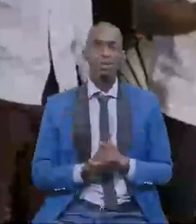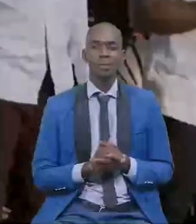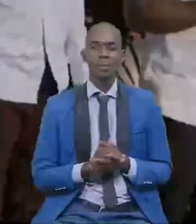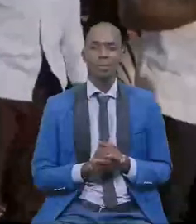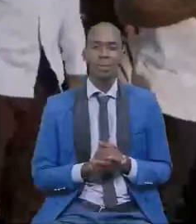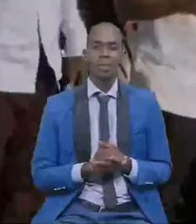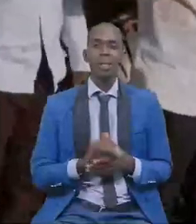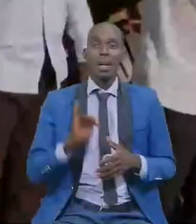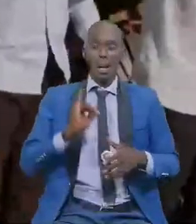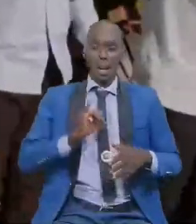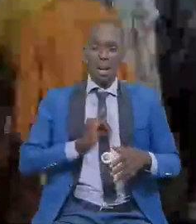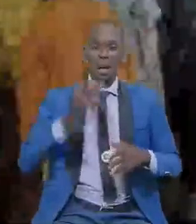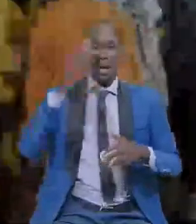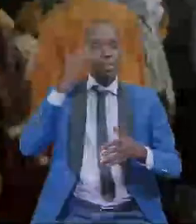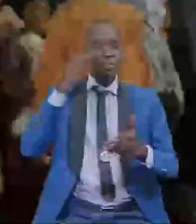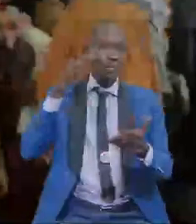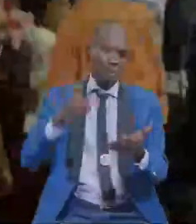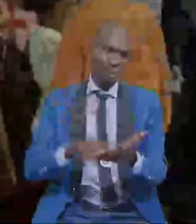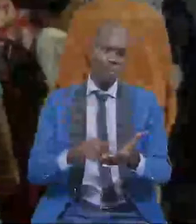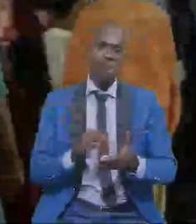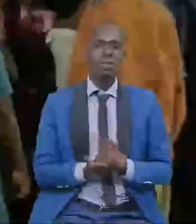Je reconnais.